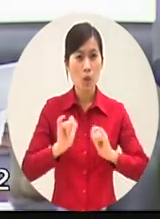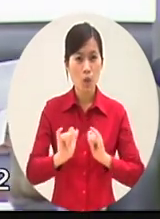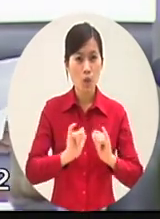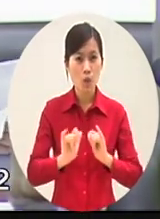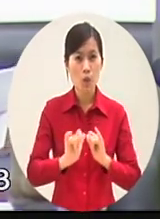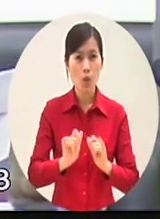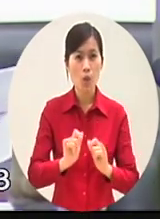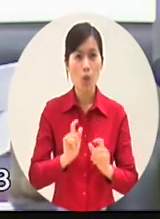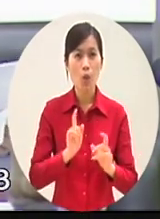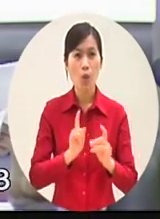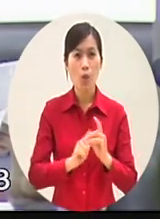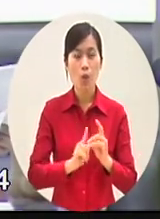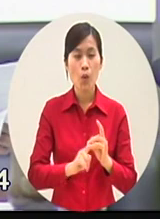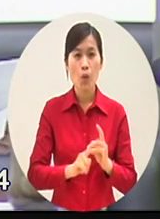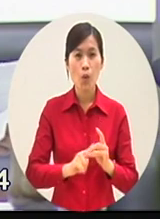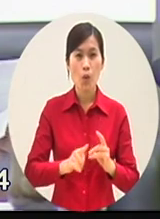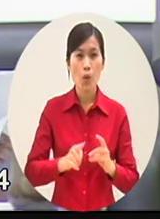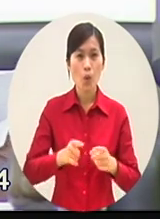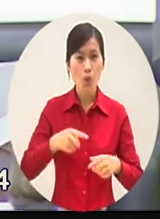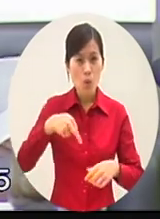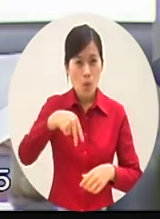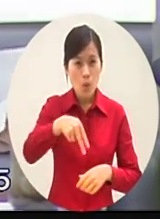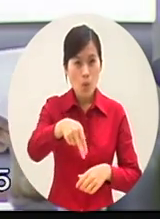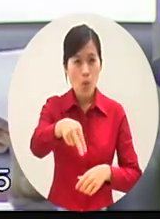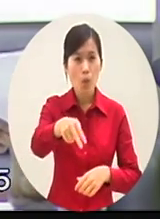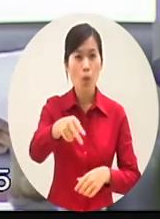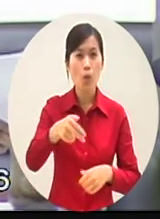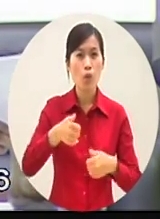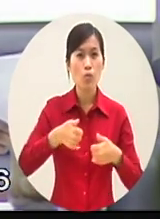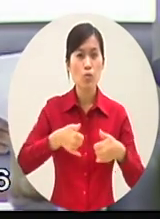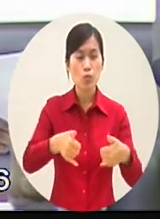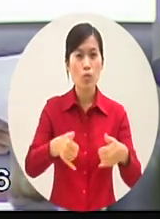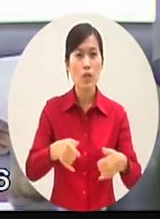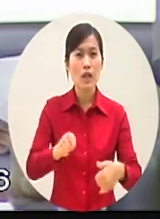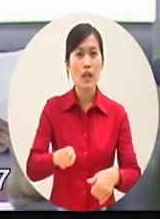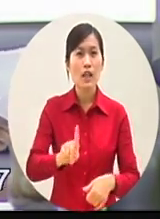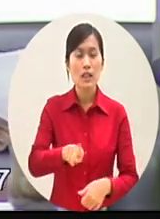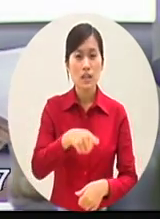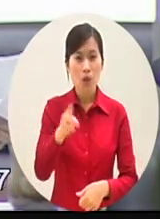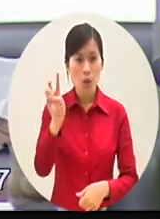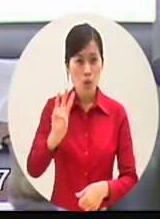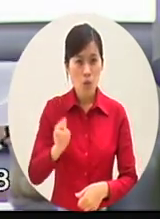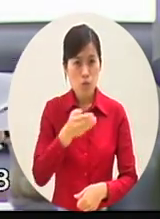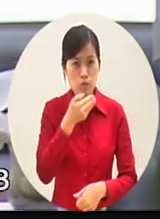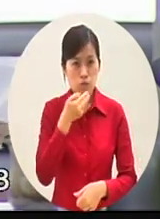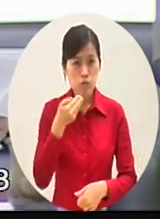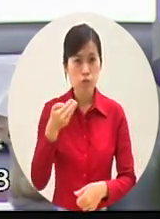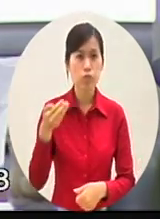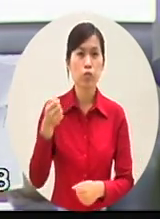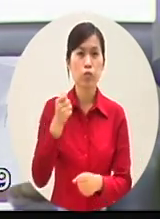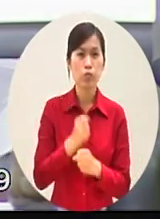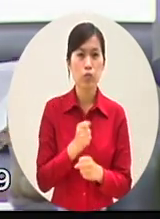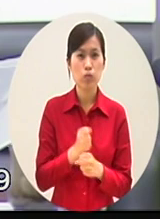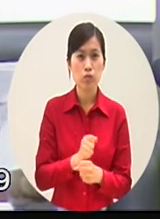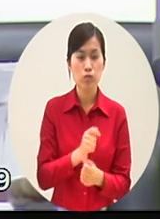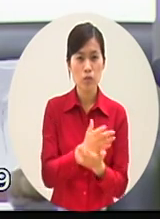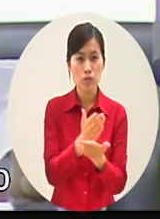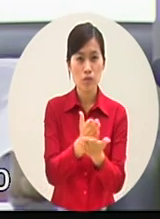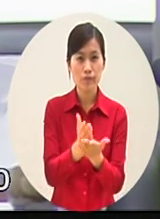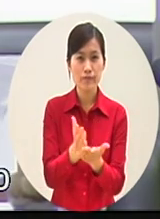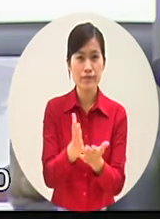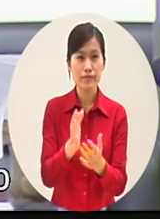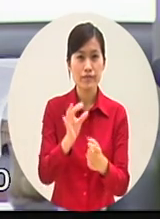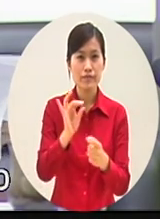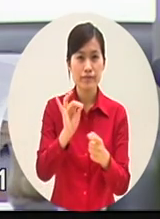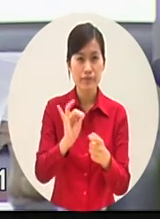好旧铁桥地间布砌，还有易淹水的水利整治等等。够一个吼，咱有伫100年度